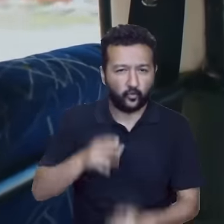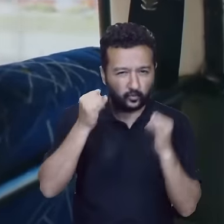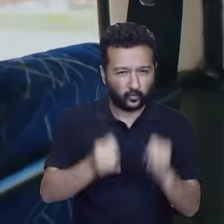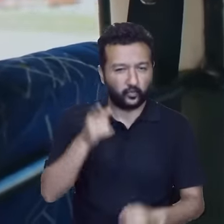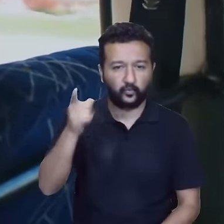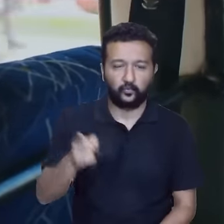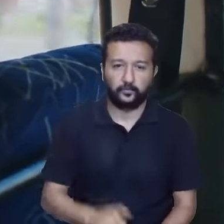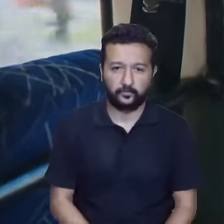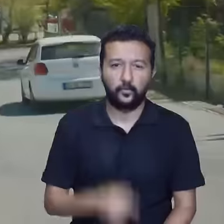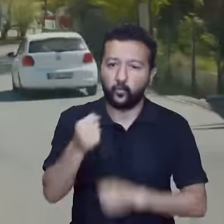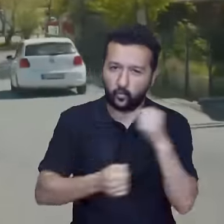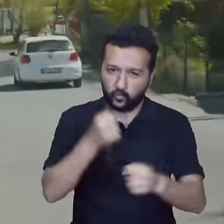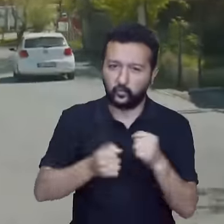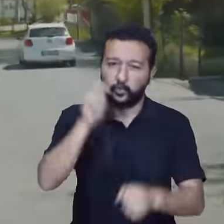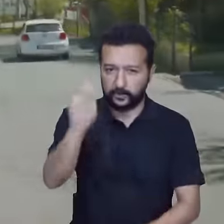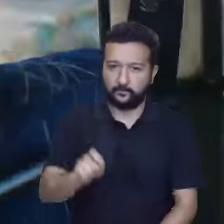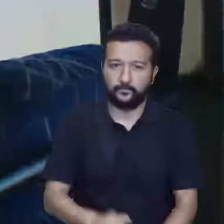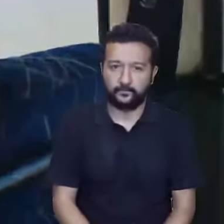Gidelim. Koş.